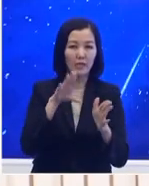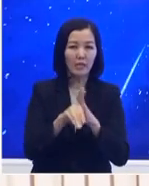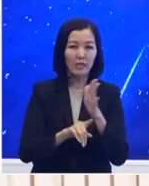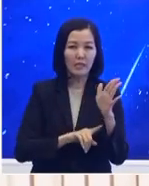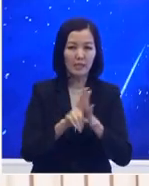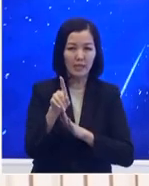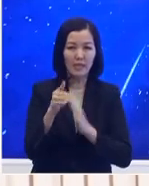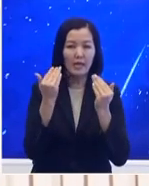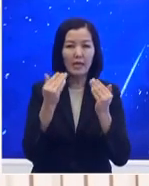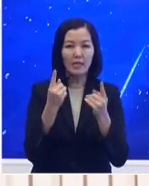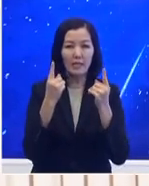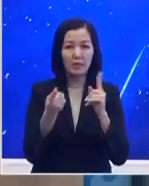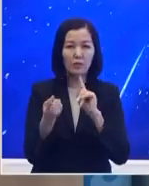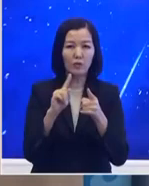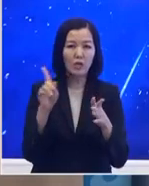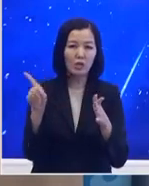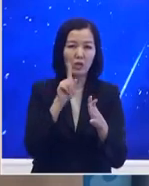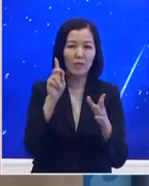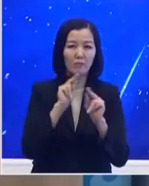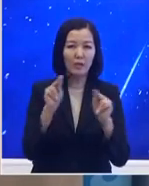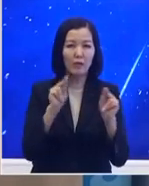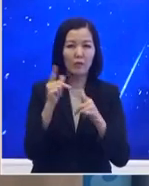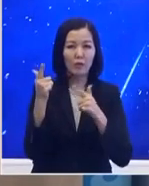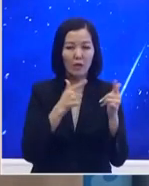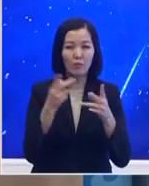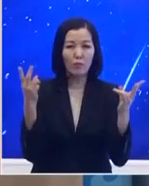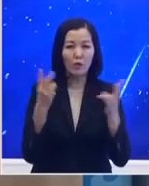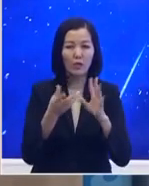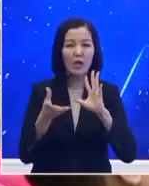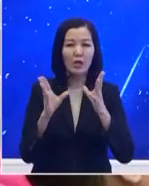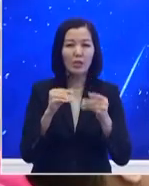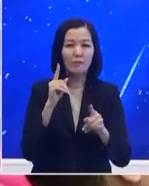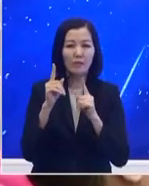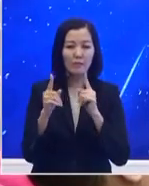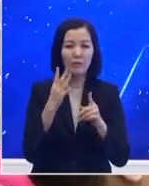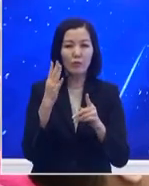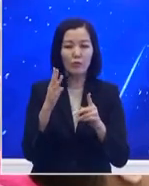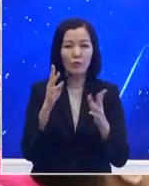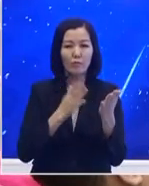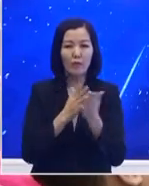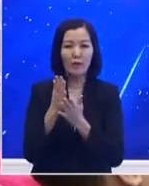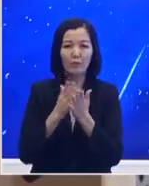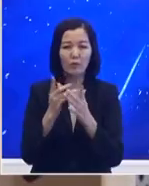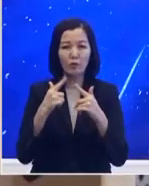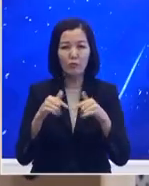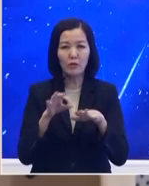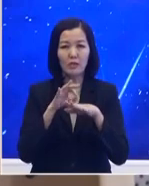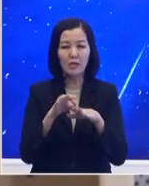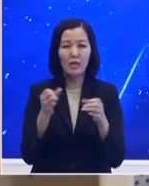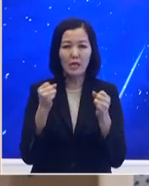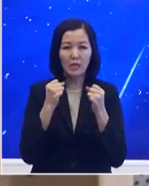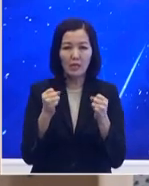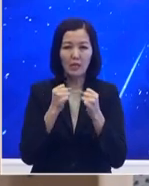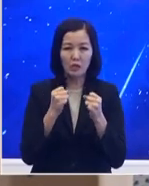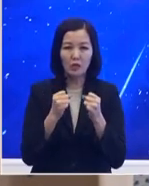енгізілді. Енді тың өзгерістерге жас педагог мамандар дайын болуы қажет. Жалпы семинар 4 бағыт бойынша ұйымдастырылды. Олар дене